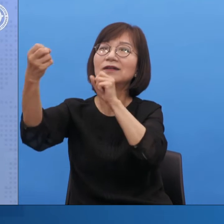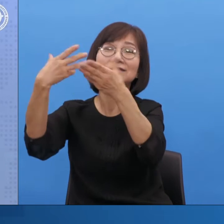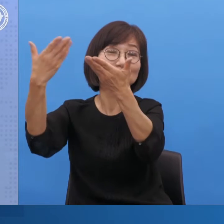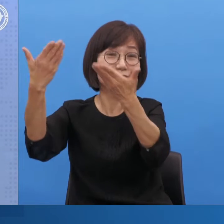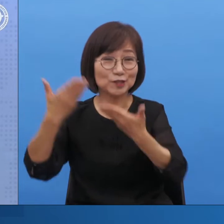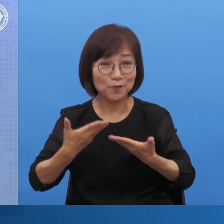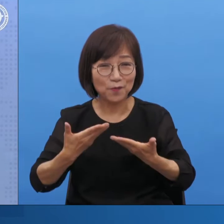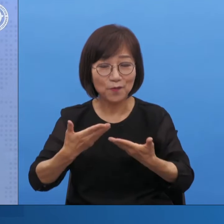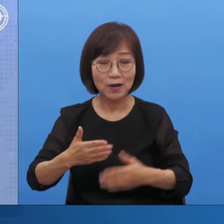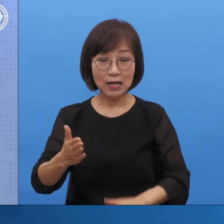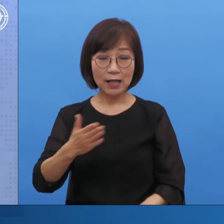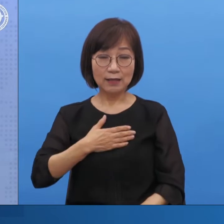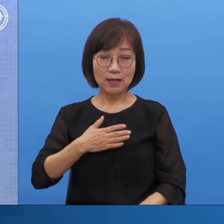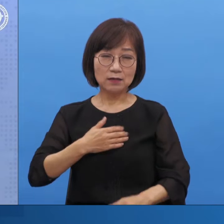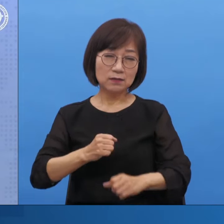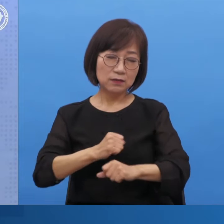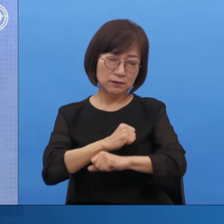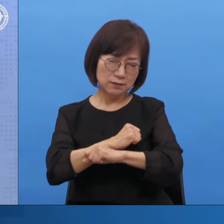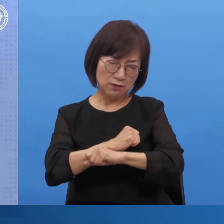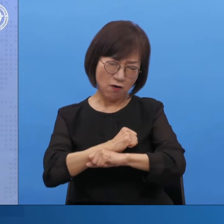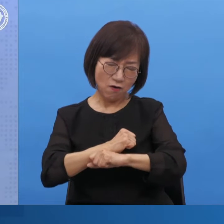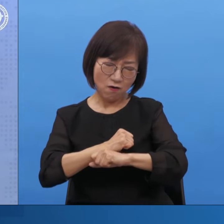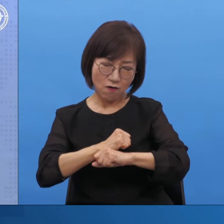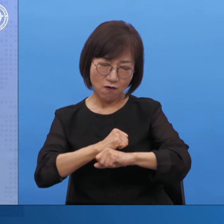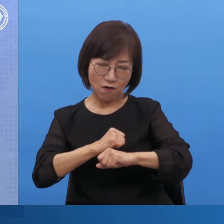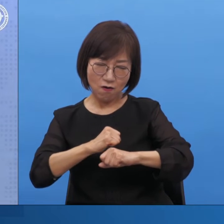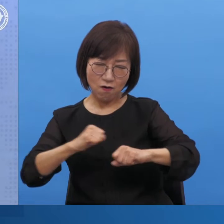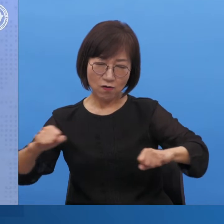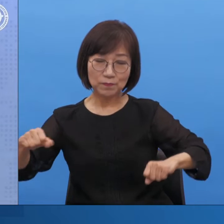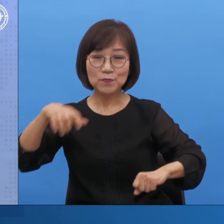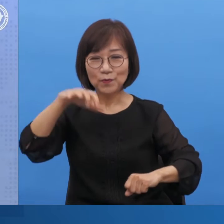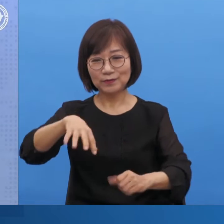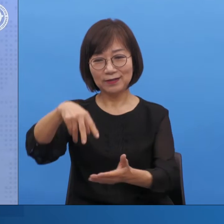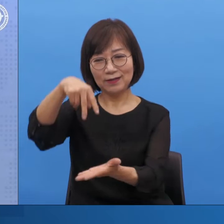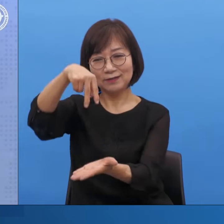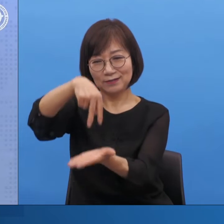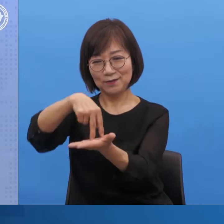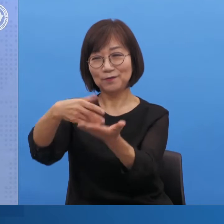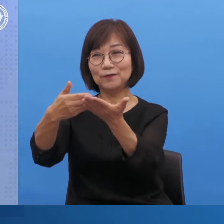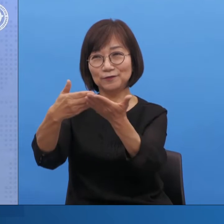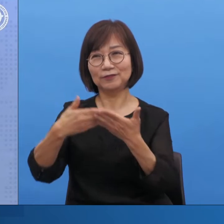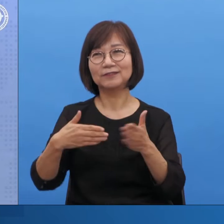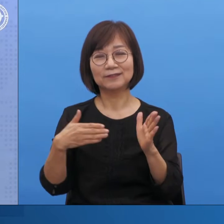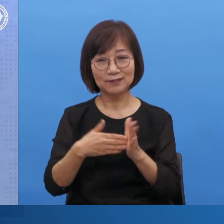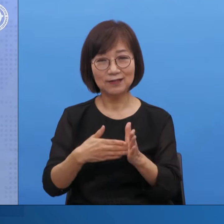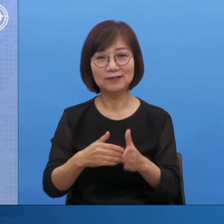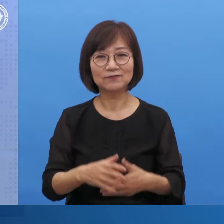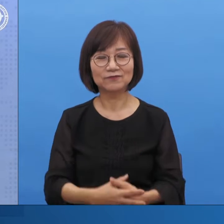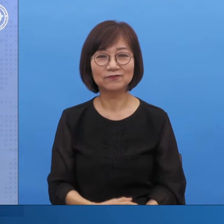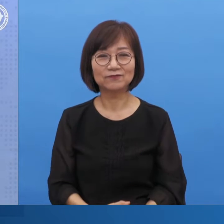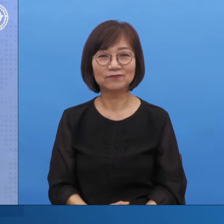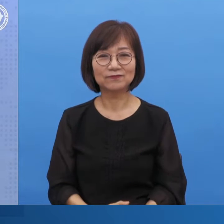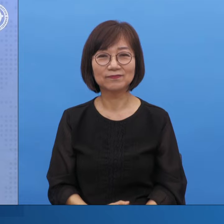나를 넓은 곳에 세우셨도다. Out of my distress I called on the Lord, and the Lord answered me and set me